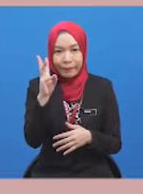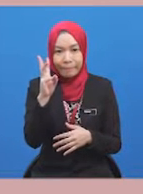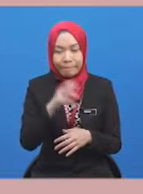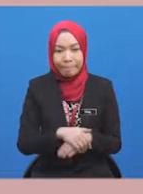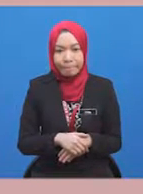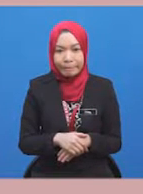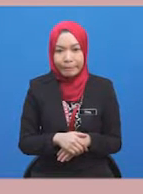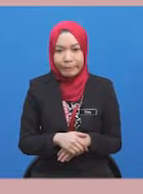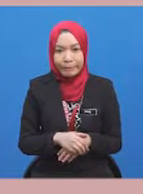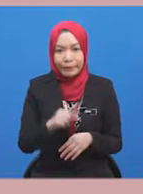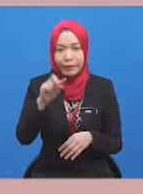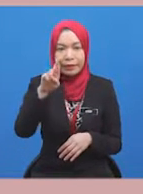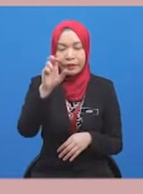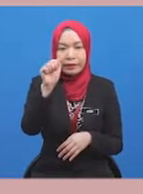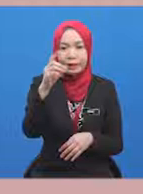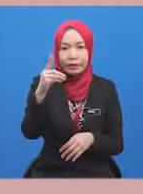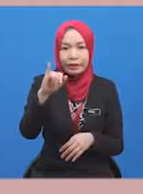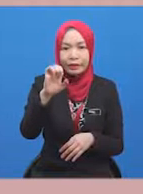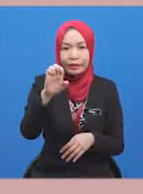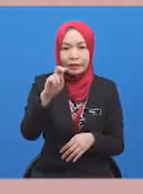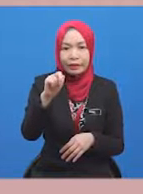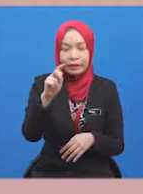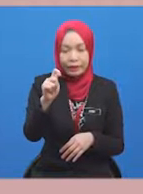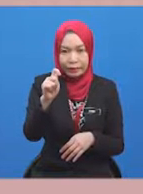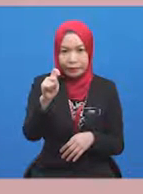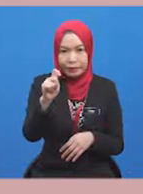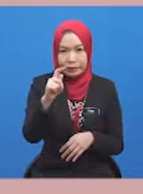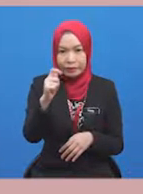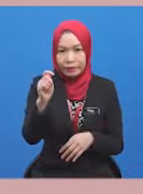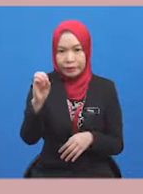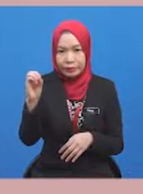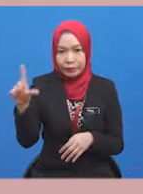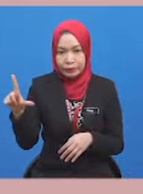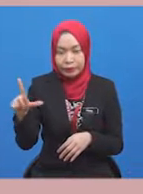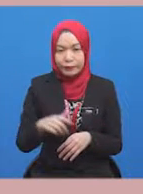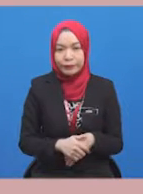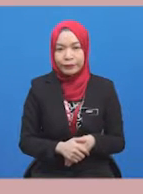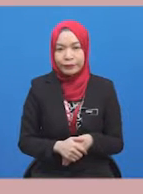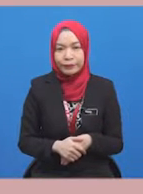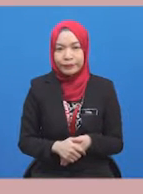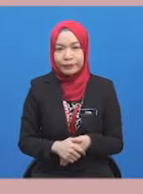Gradient tool ini berkaitan dengan gradient yang cikgu terangkan sebelum ini.